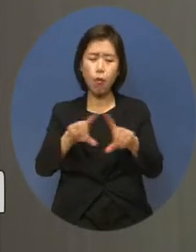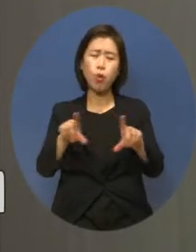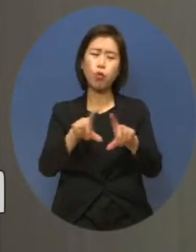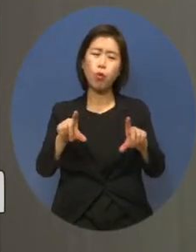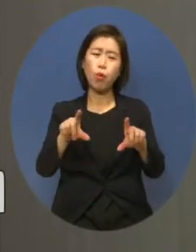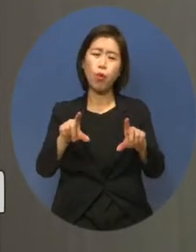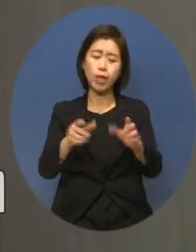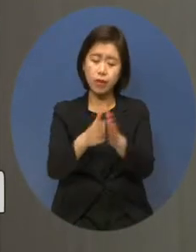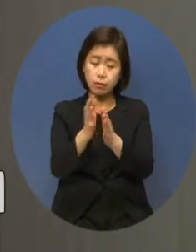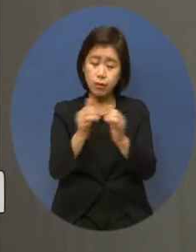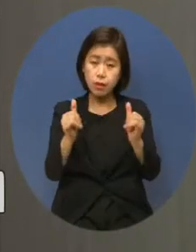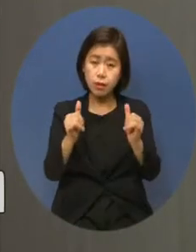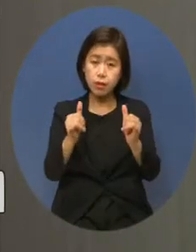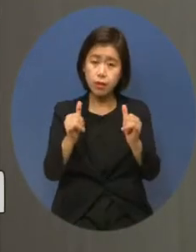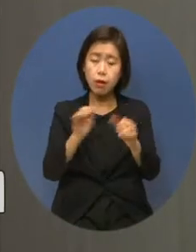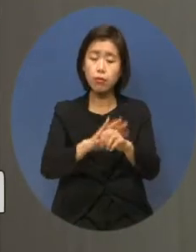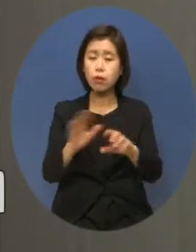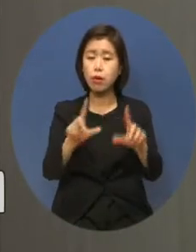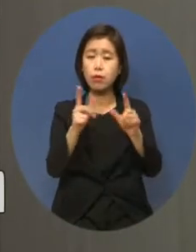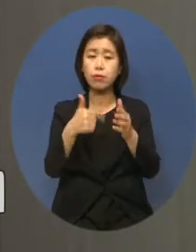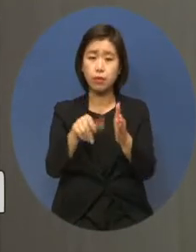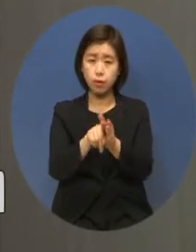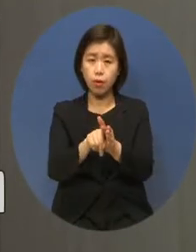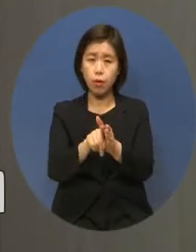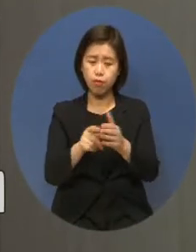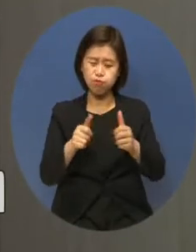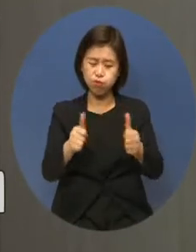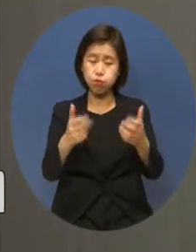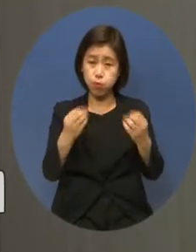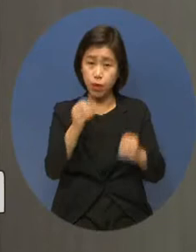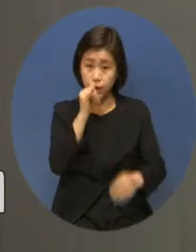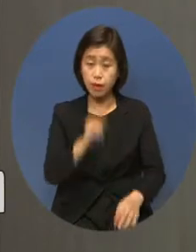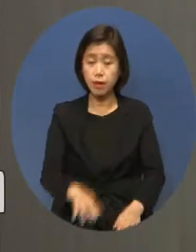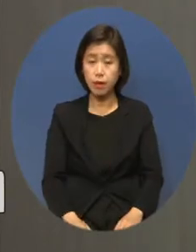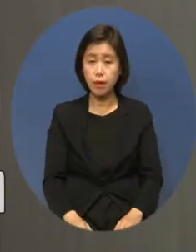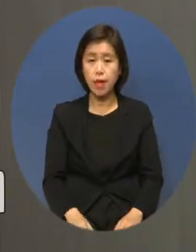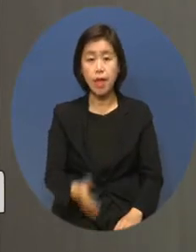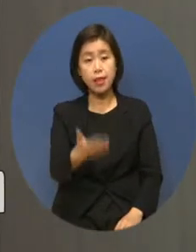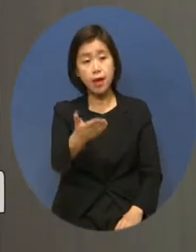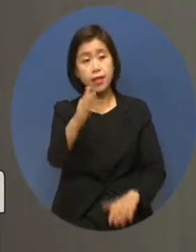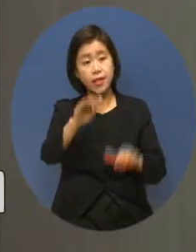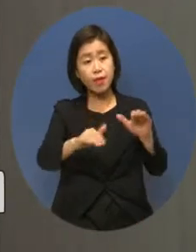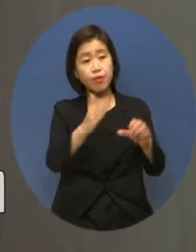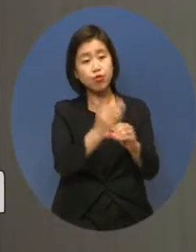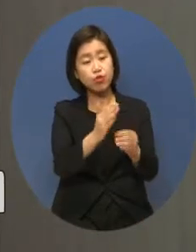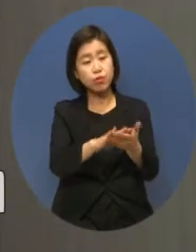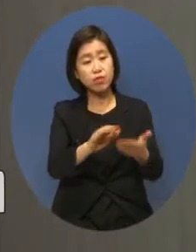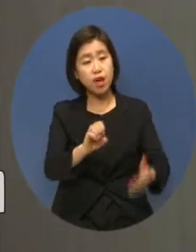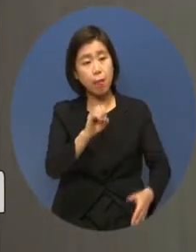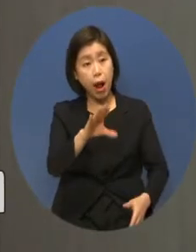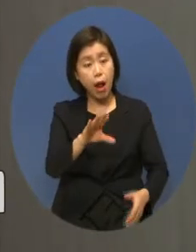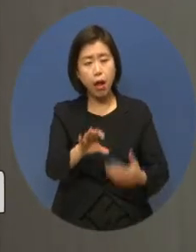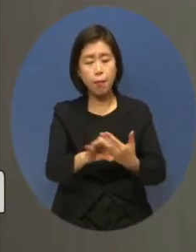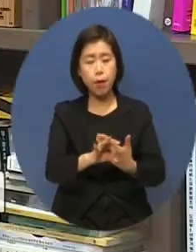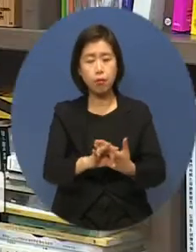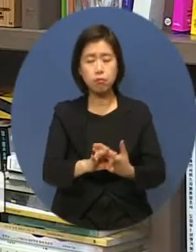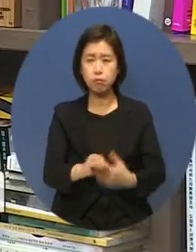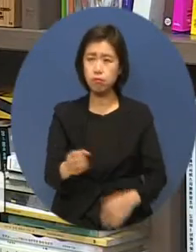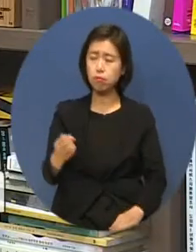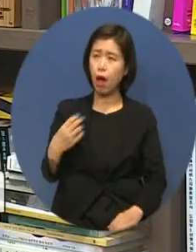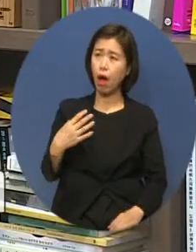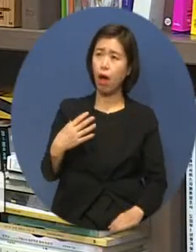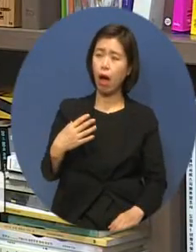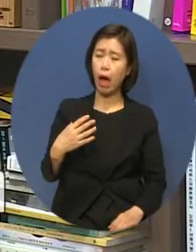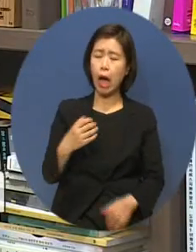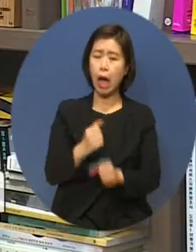위해서 많은 노력을 해요. 그렇기 때문에 당신은 지금 차별을 하고 있습니다 라는 얘기를 들으면 굉장히 당황해요. 왜냐하면 각자의